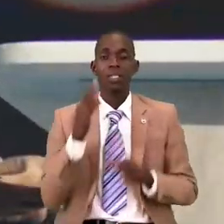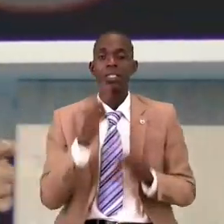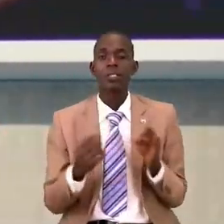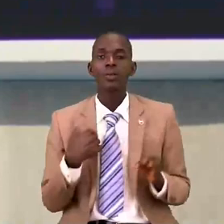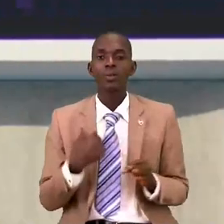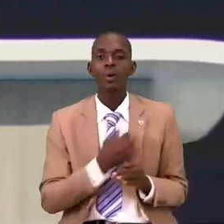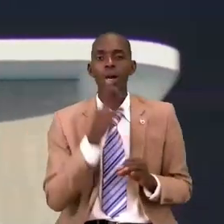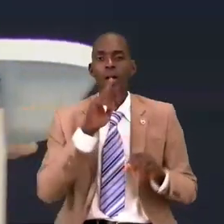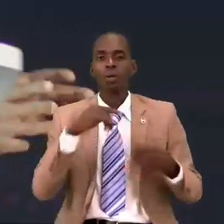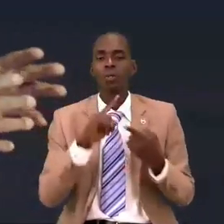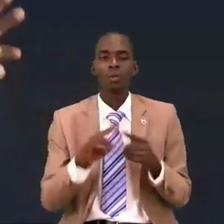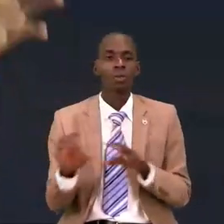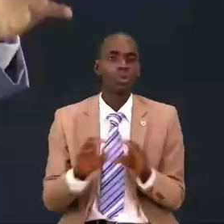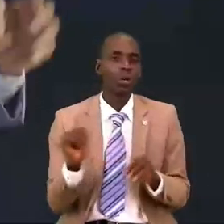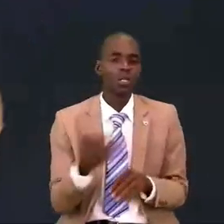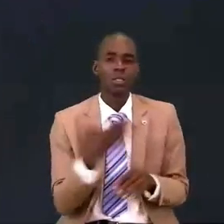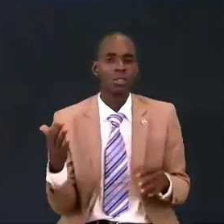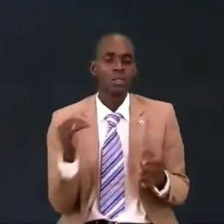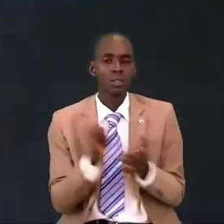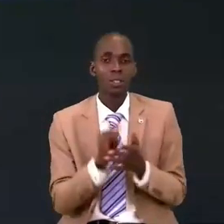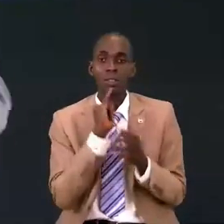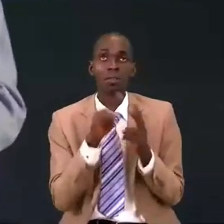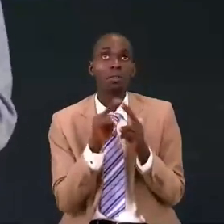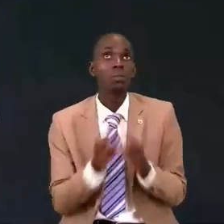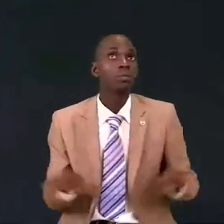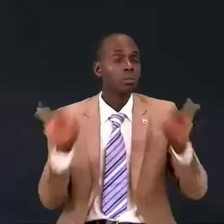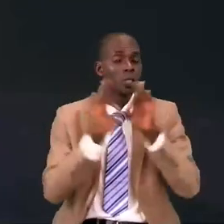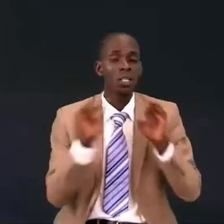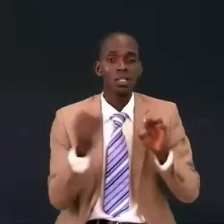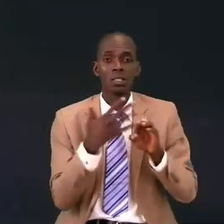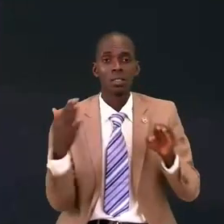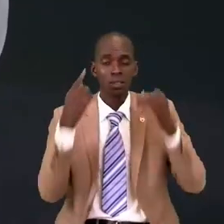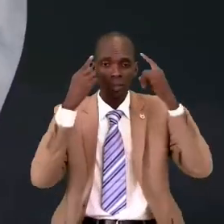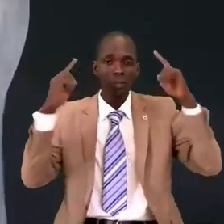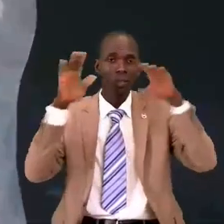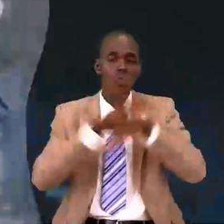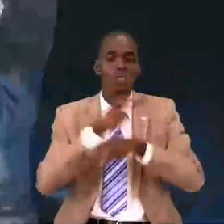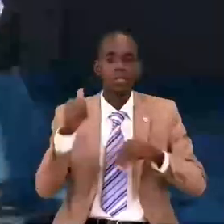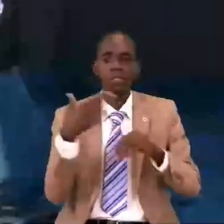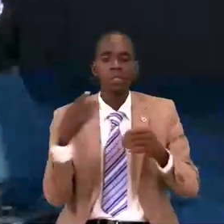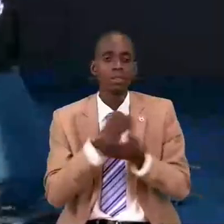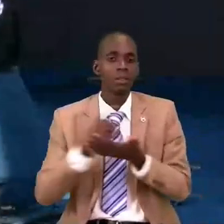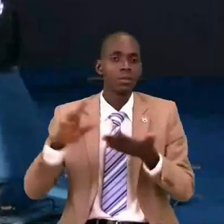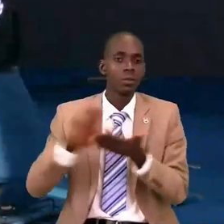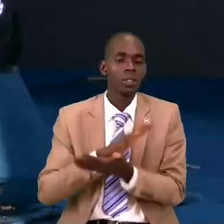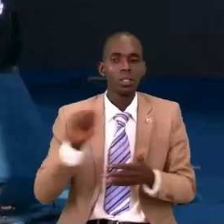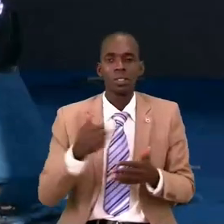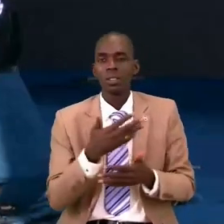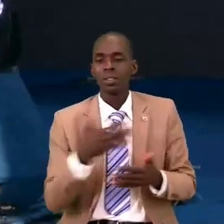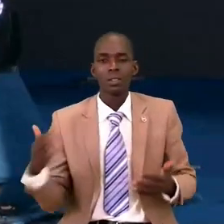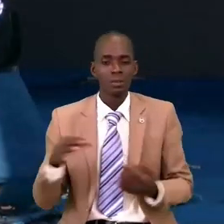réussi, quelque chose de surnaturel, quelque chose de spécifique dans le royaume de Dieu en ce moment, c'est le type